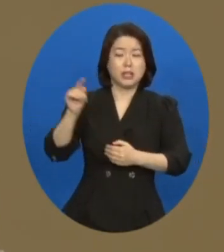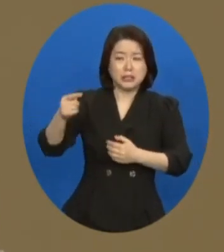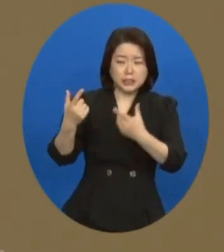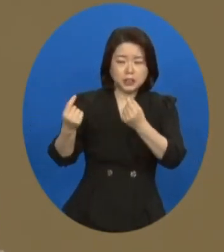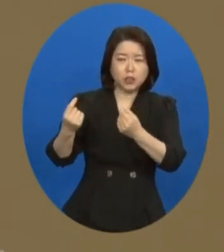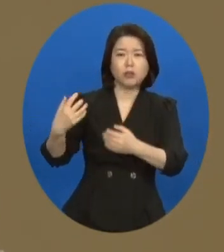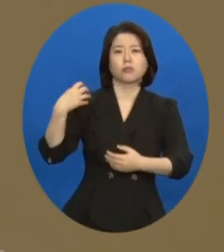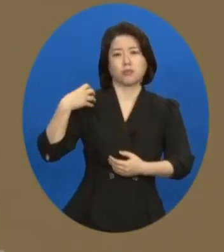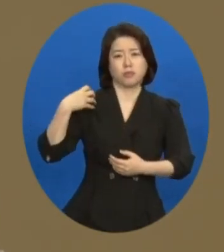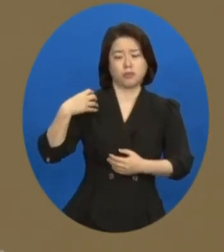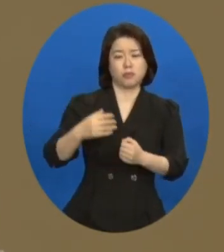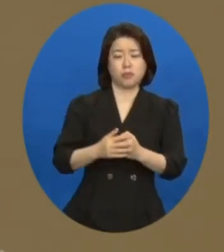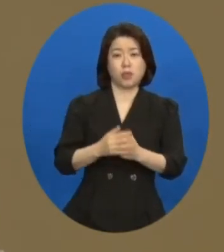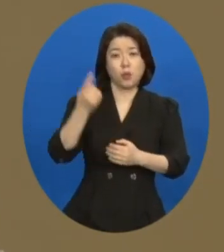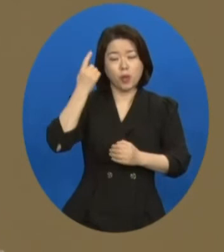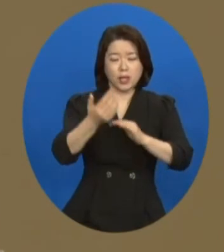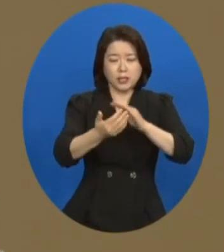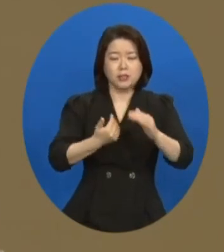받았습니까